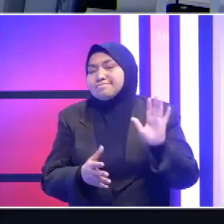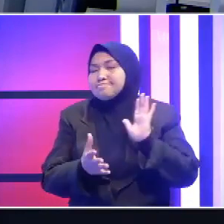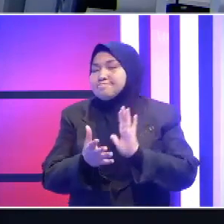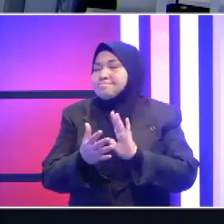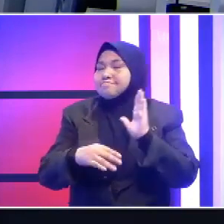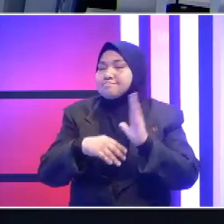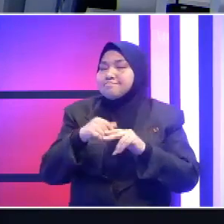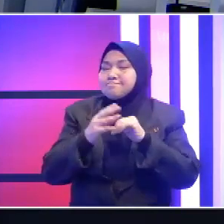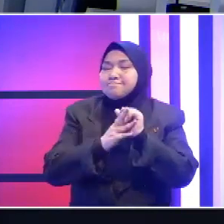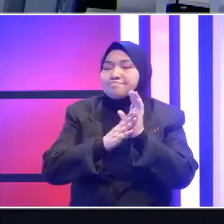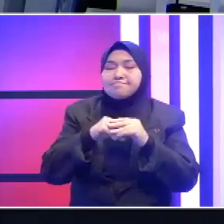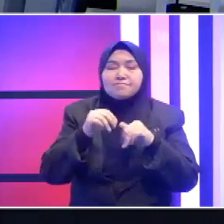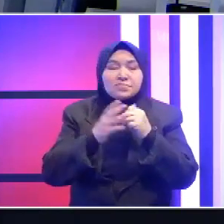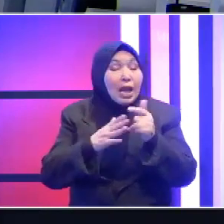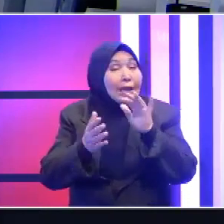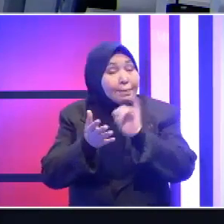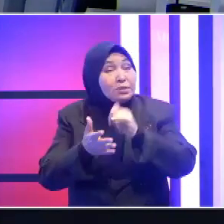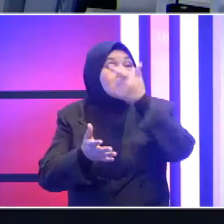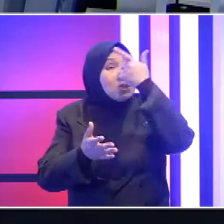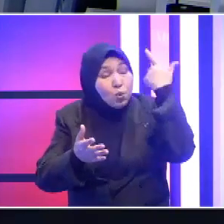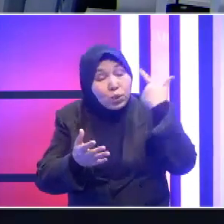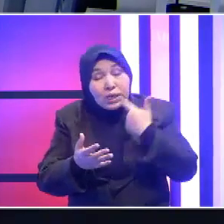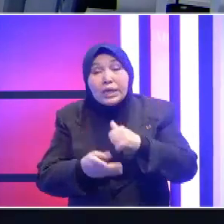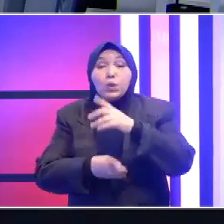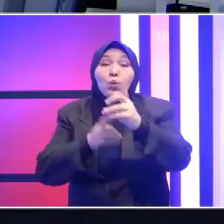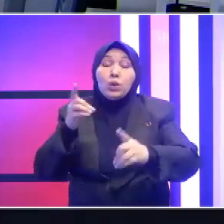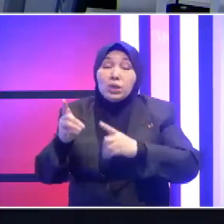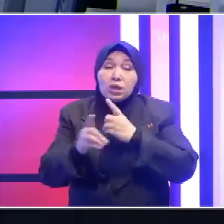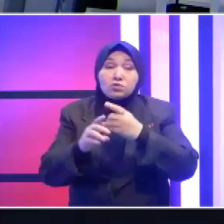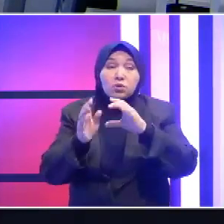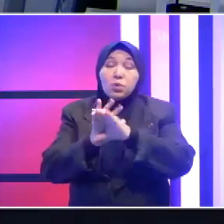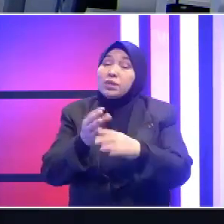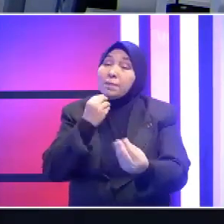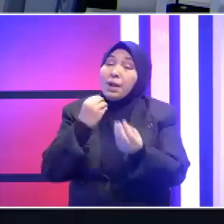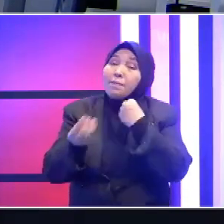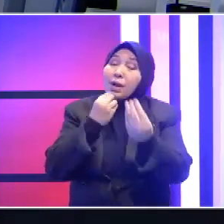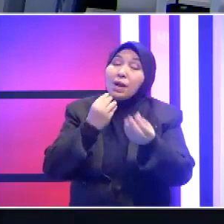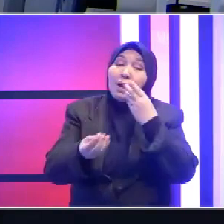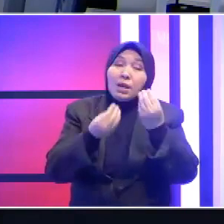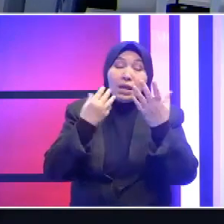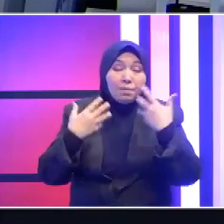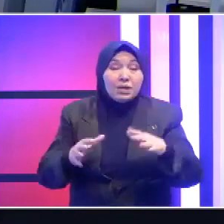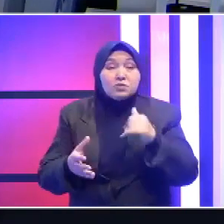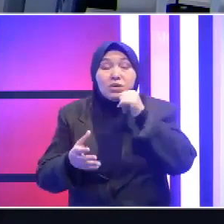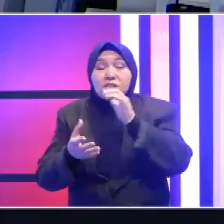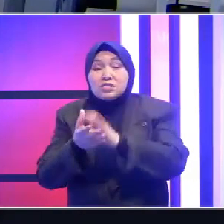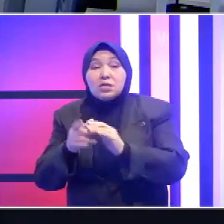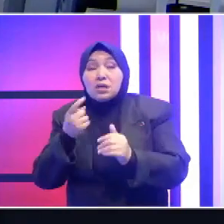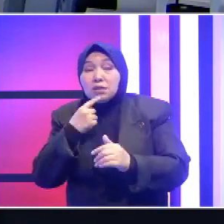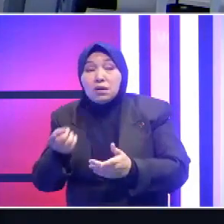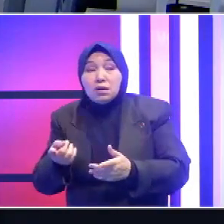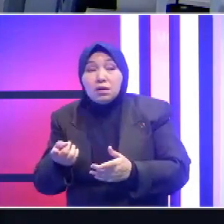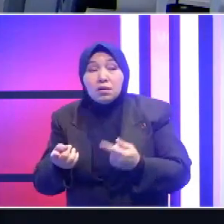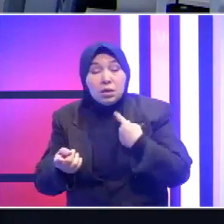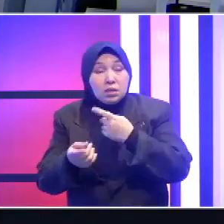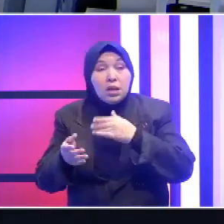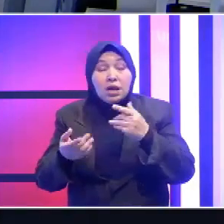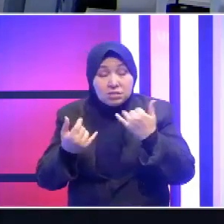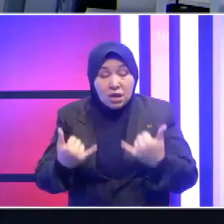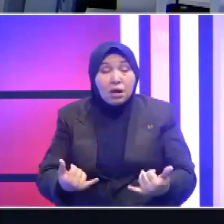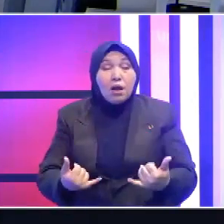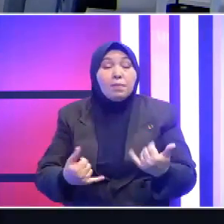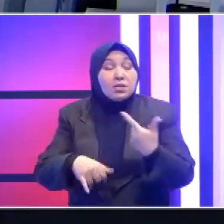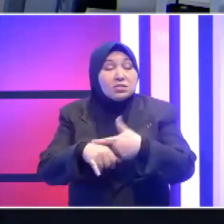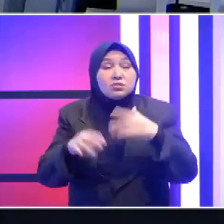pasal-pasal itu adalah hakikat di dunia contohnya lampu kita makan-makan makan-makan kemudian si Isti hate eh kita dapat oval nih